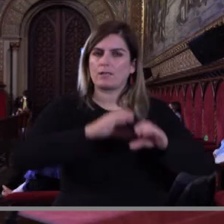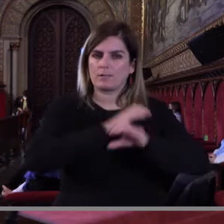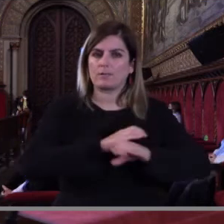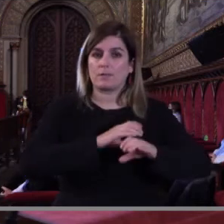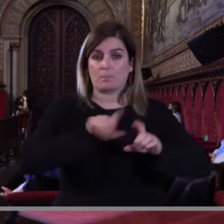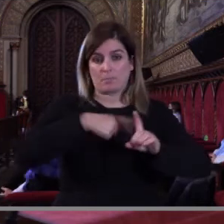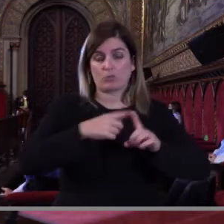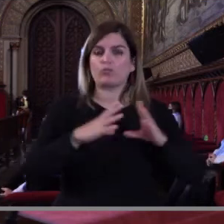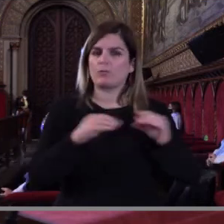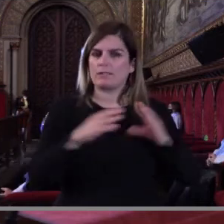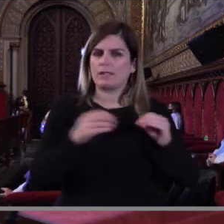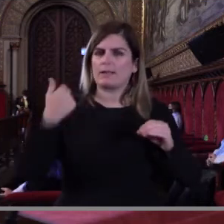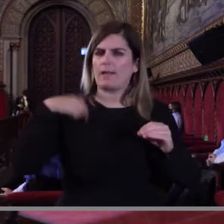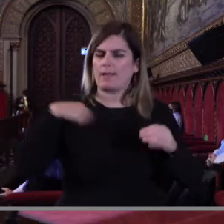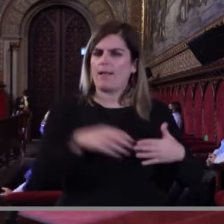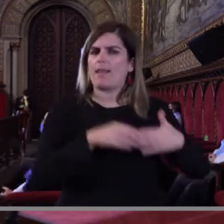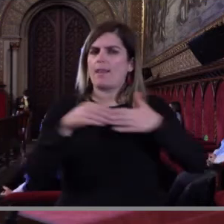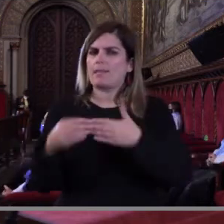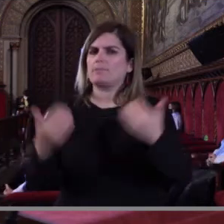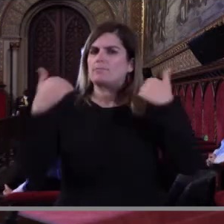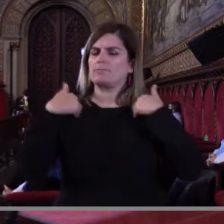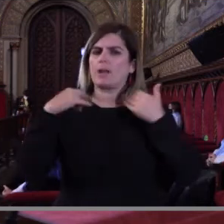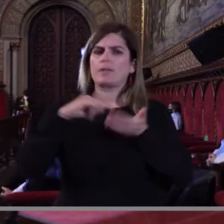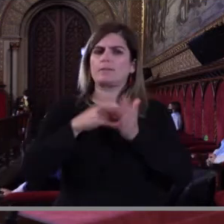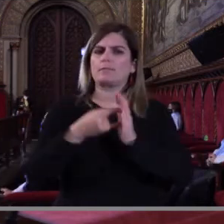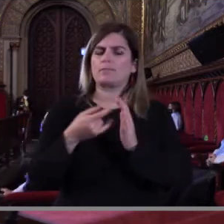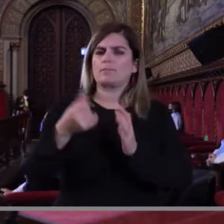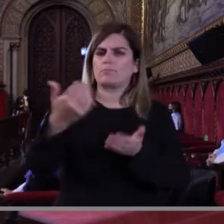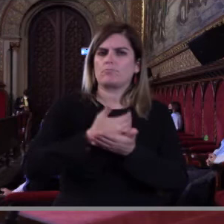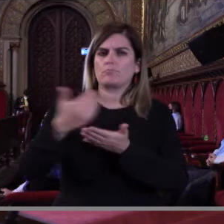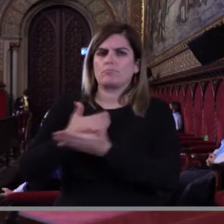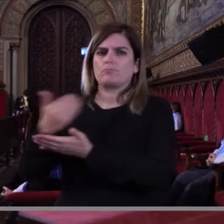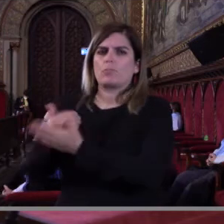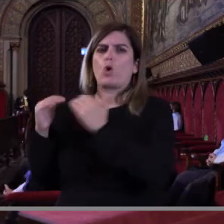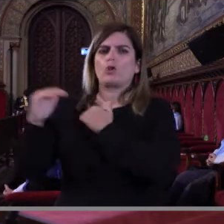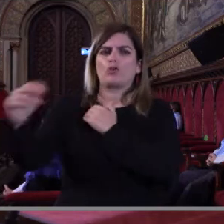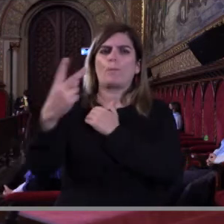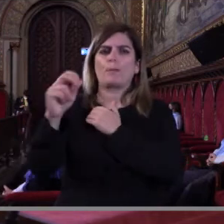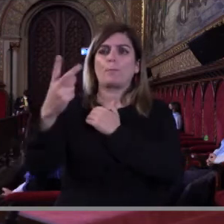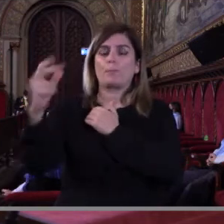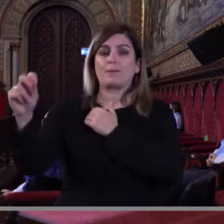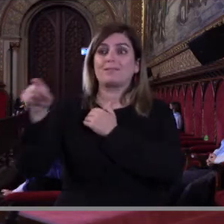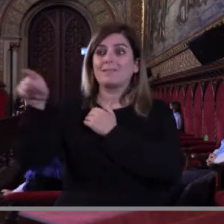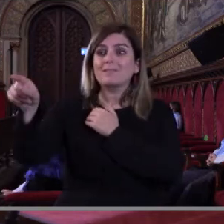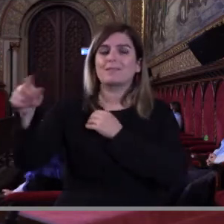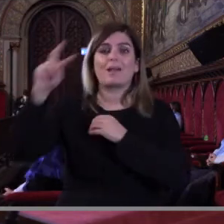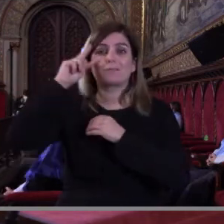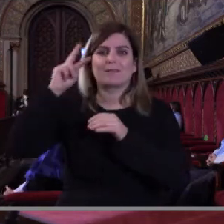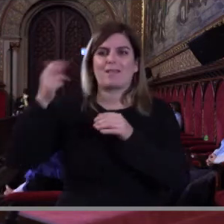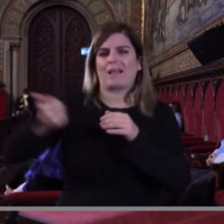particular ja hem estat líders en la captació de fons del Pla Horitzó 2020. Hem de saber aprofitar aquesta